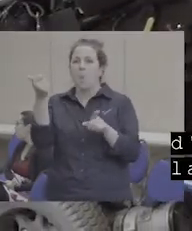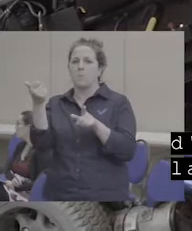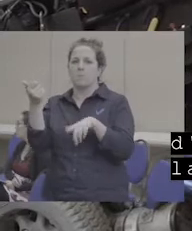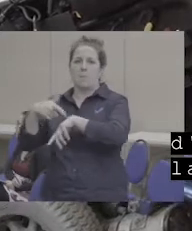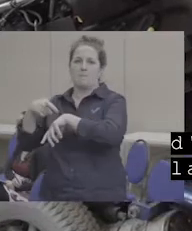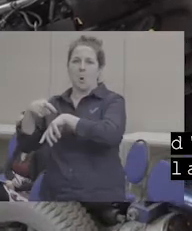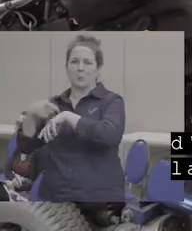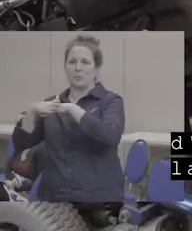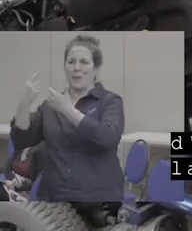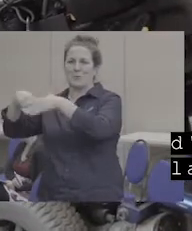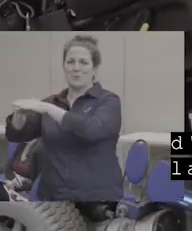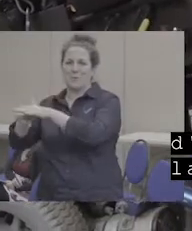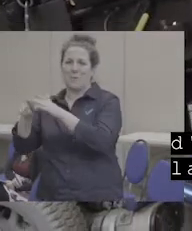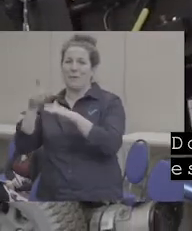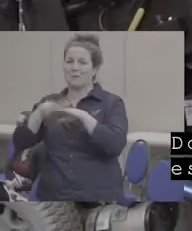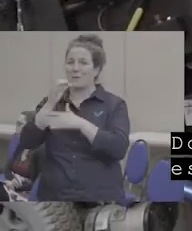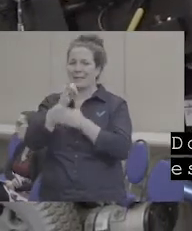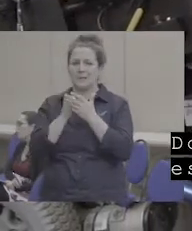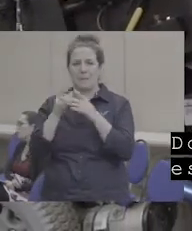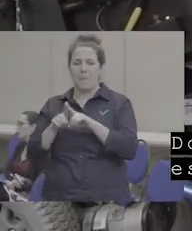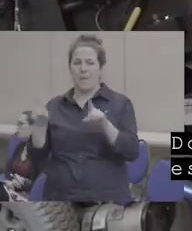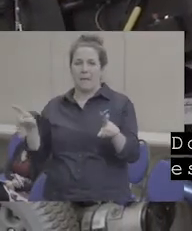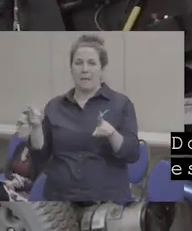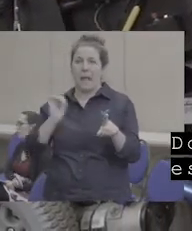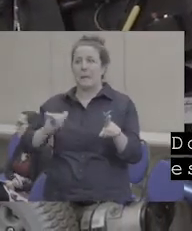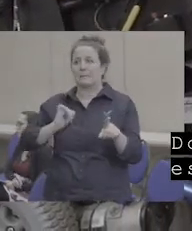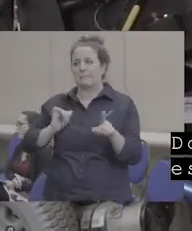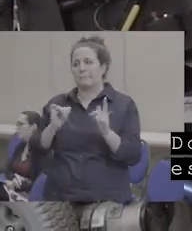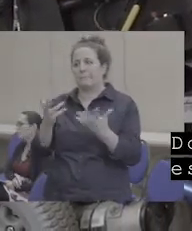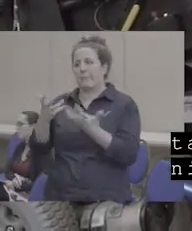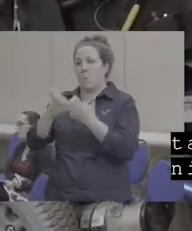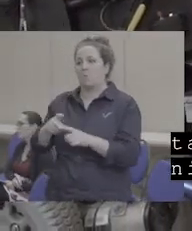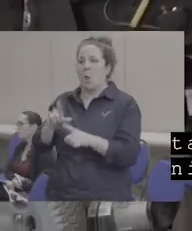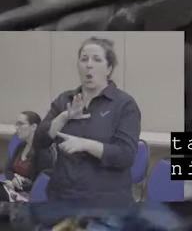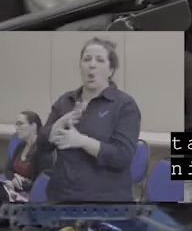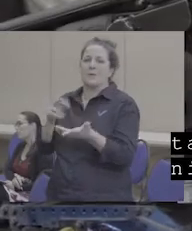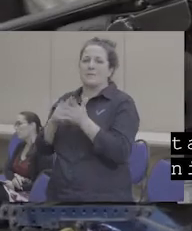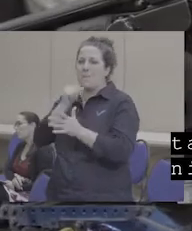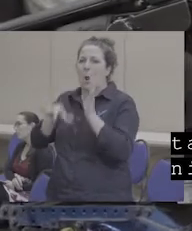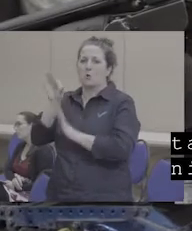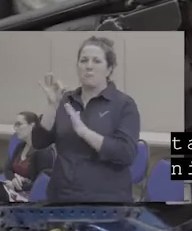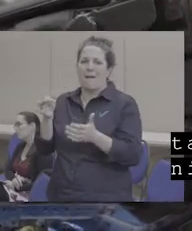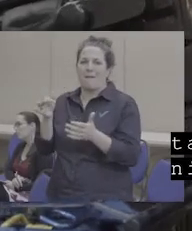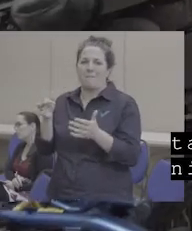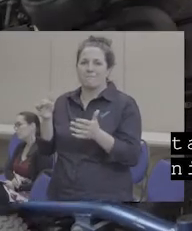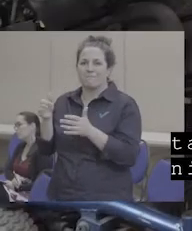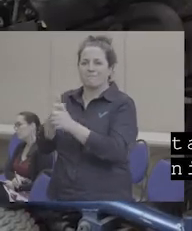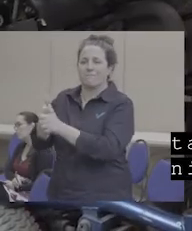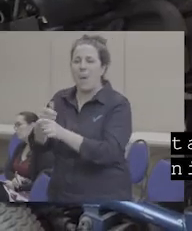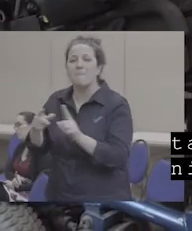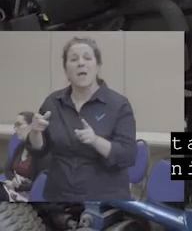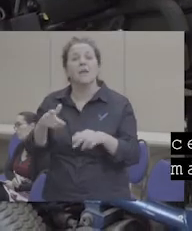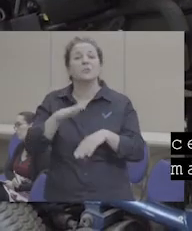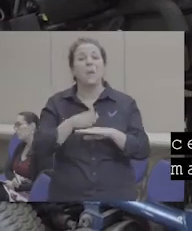d'inclusivité de l'ensemble de la population dans le design. Donc, on fonctionne avec ça en essayant de faire évoluer, mais tant bien que mal. Et